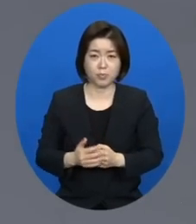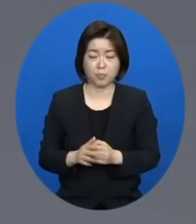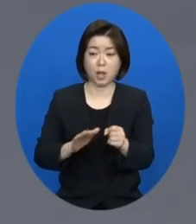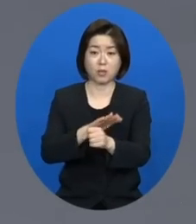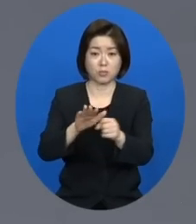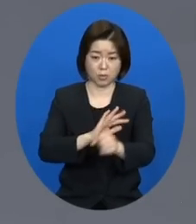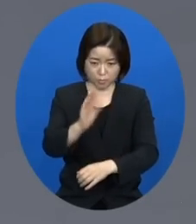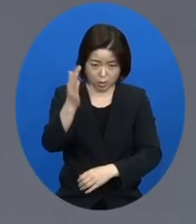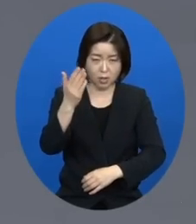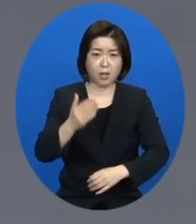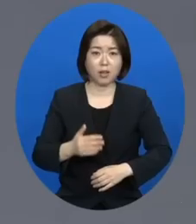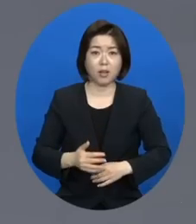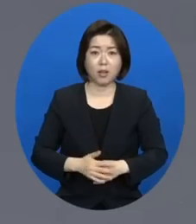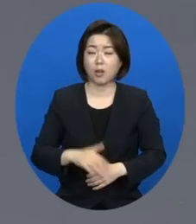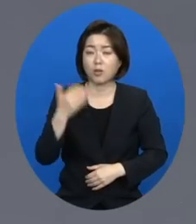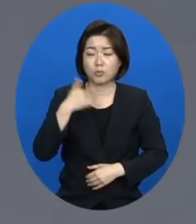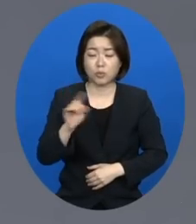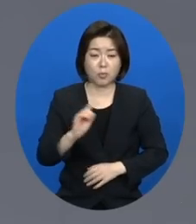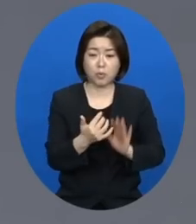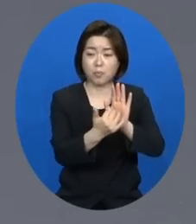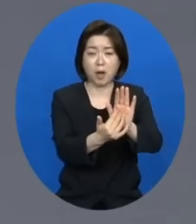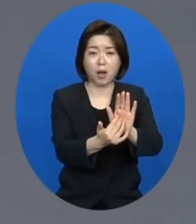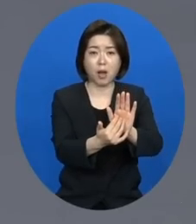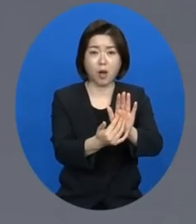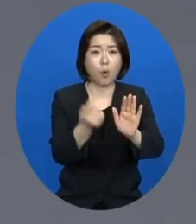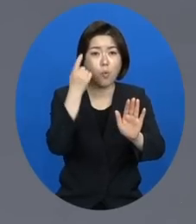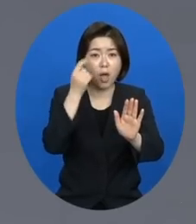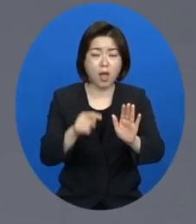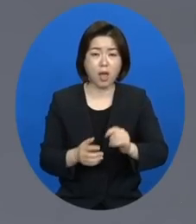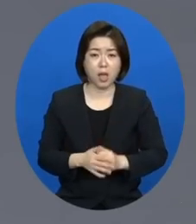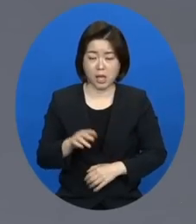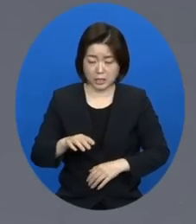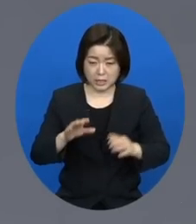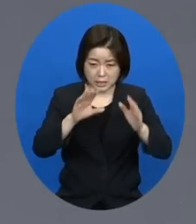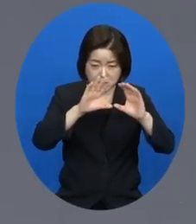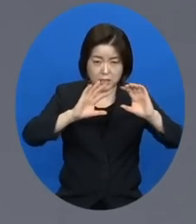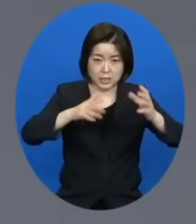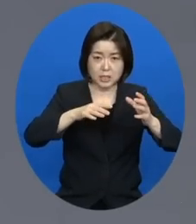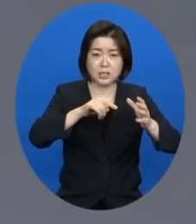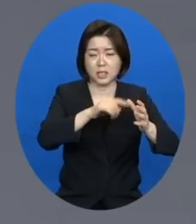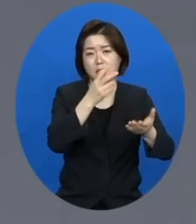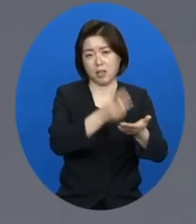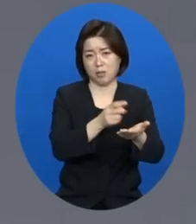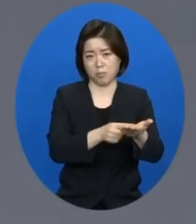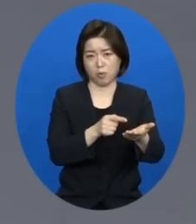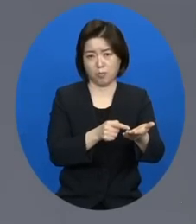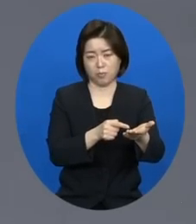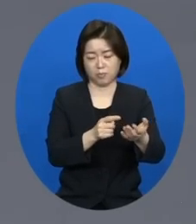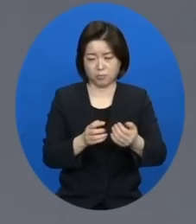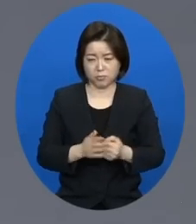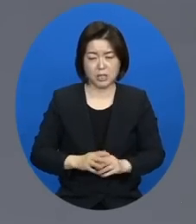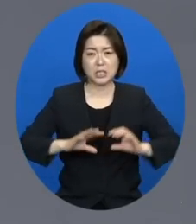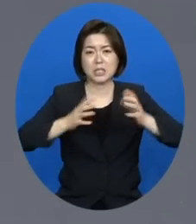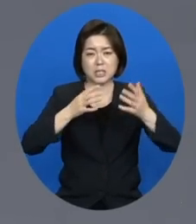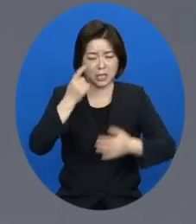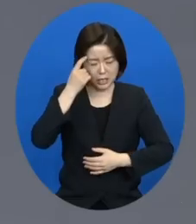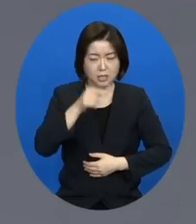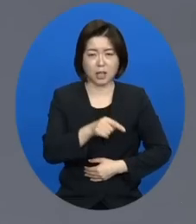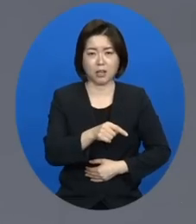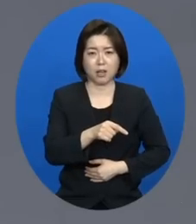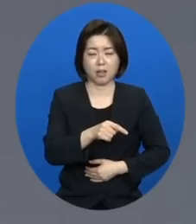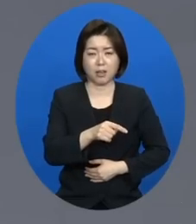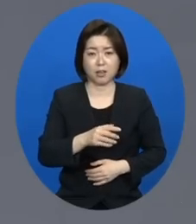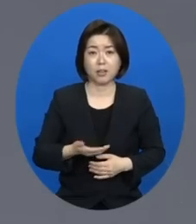사랑한다는데 누가 뭘 막느냐. 이게 지금 이 세대의 법입니다. 이 세상의 가치관이에요.